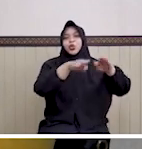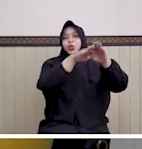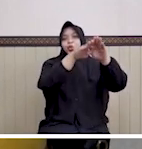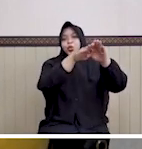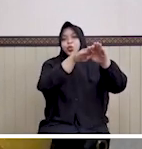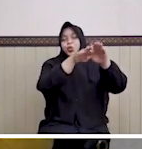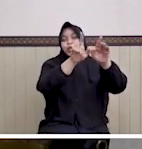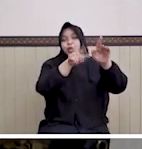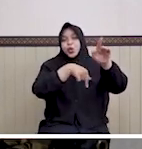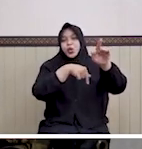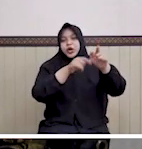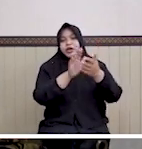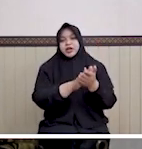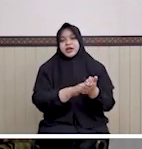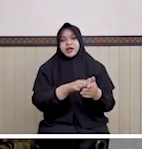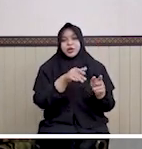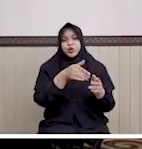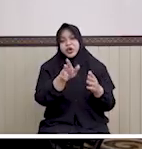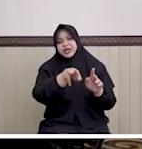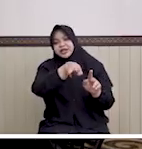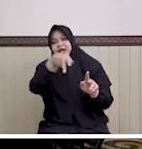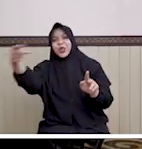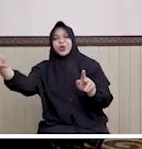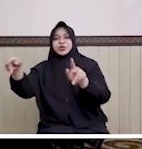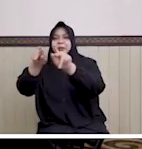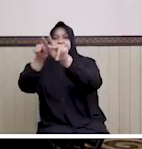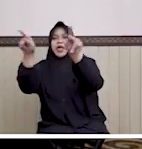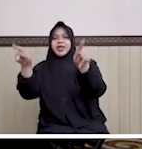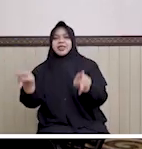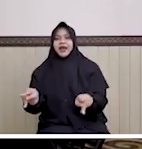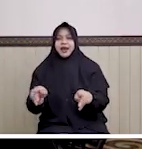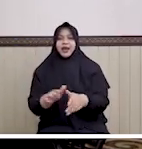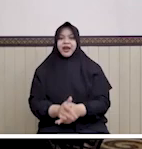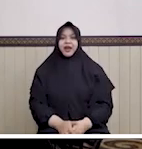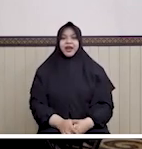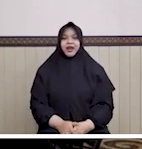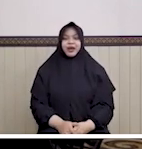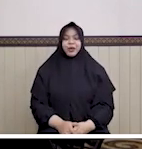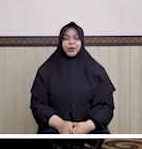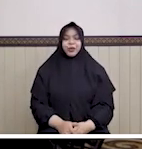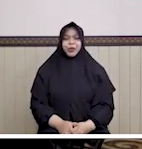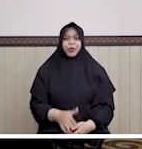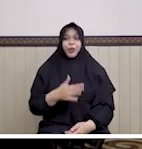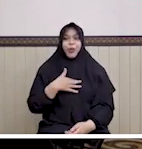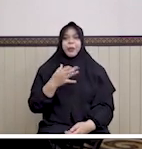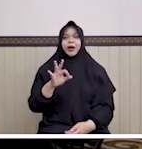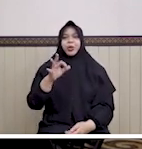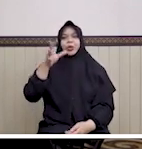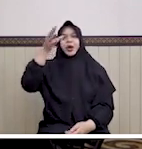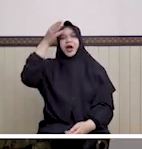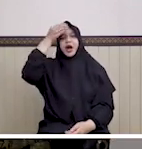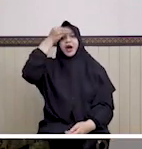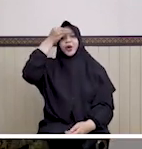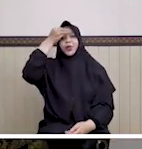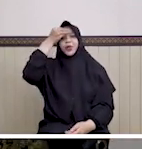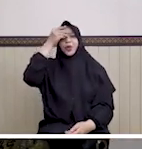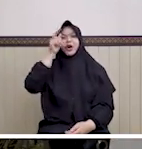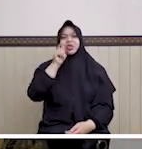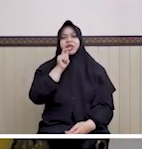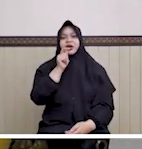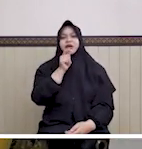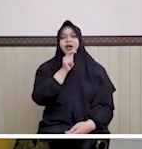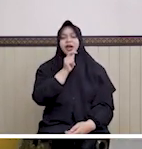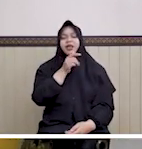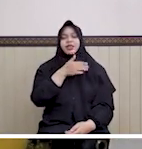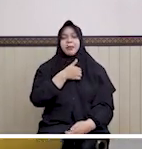disegel sekali aja jatuh sampai Klaten hahaha Nah ini baru kita tahu Oh sedemikian besar